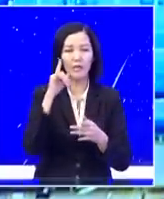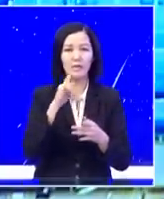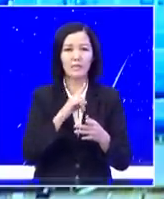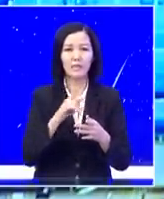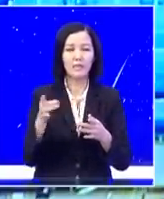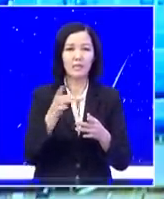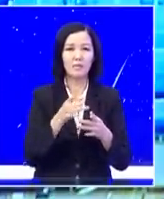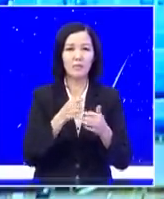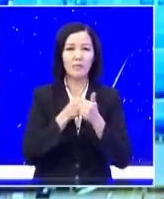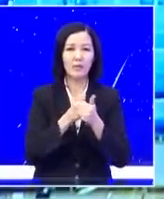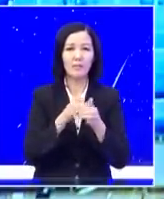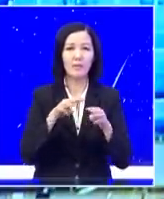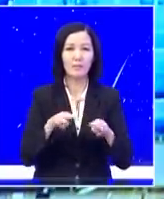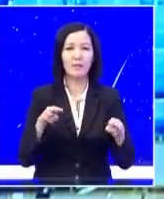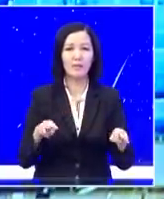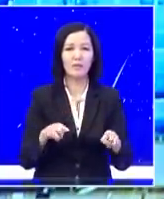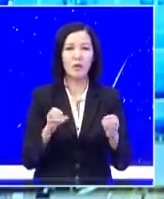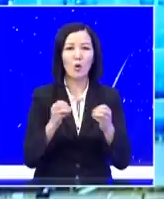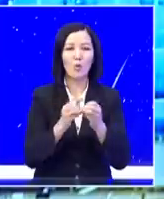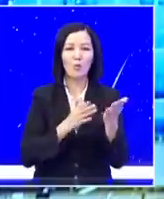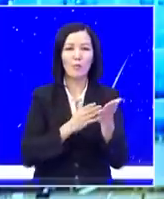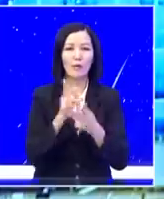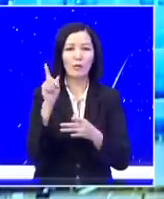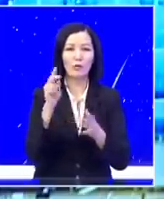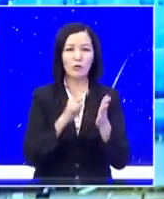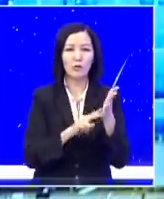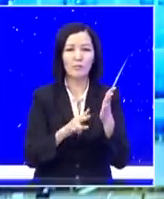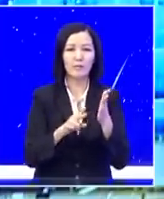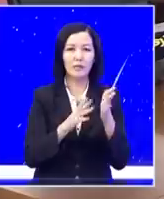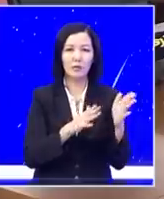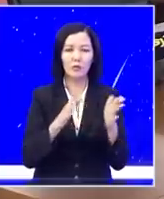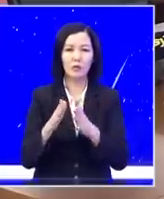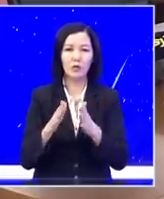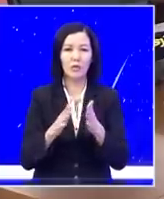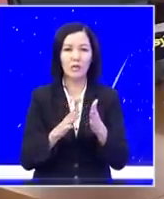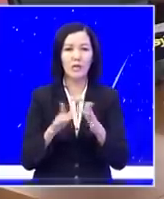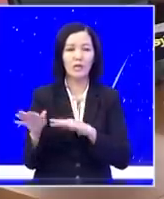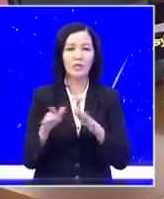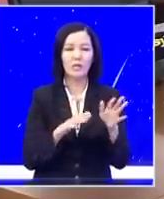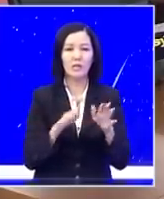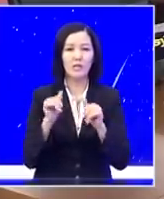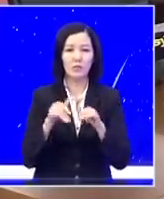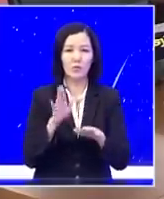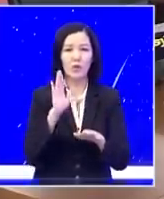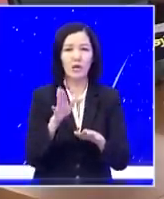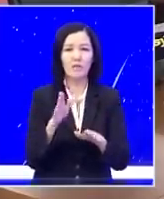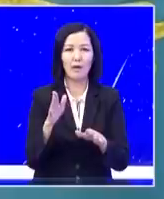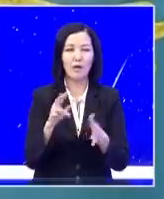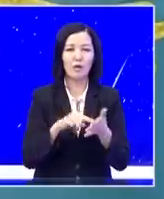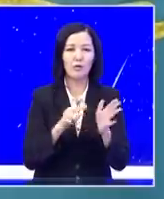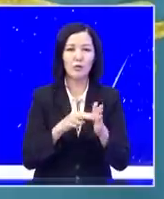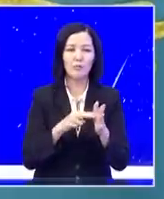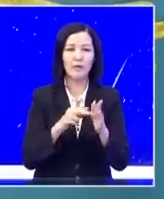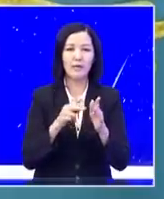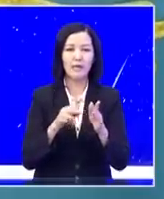Қазақстан Республикасының премьер-министрі 10 бағыттан 172 жүйелік және салалық шараларды қолға алмақ. Аталу жоспар